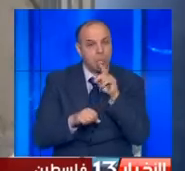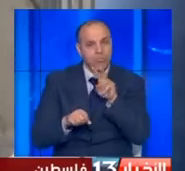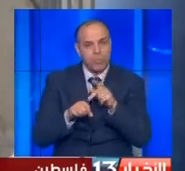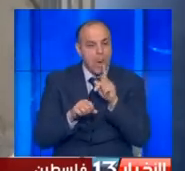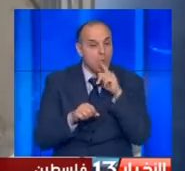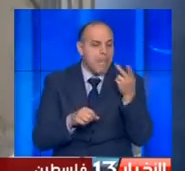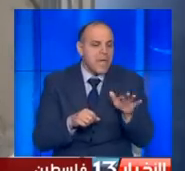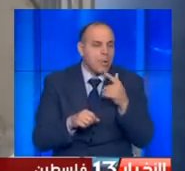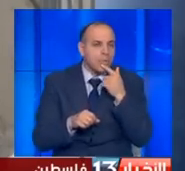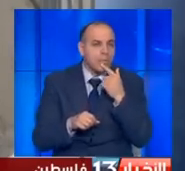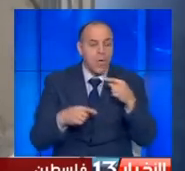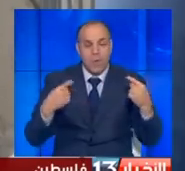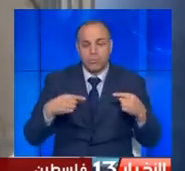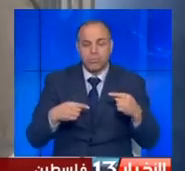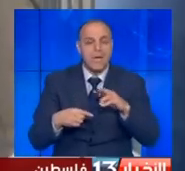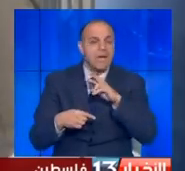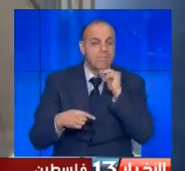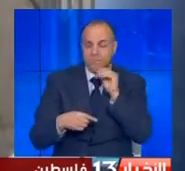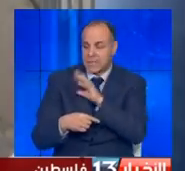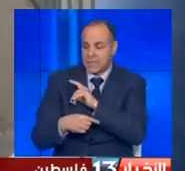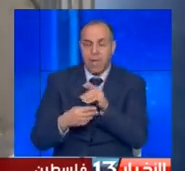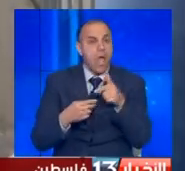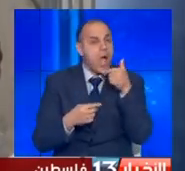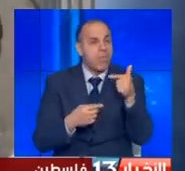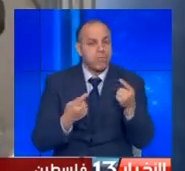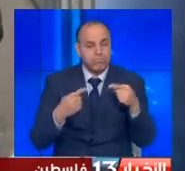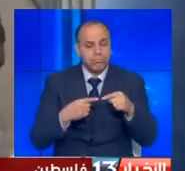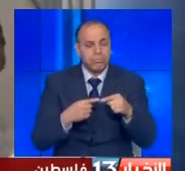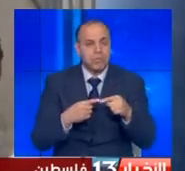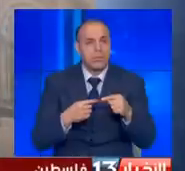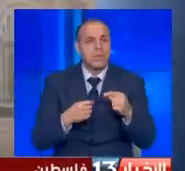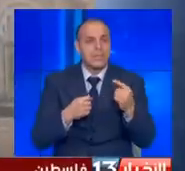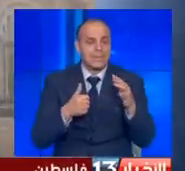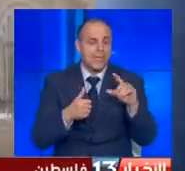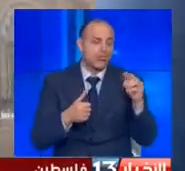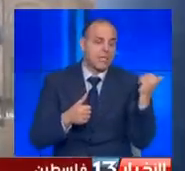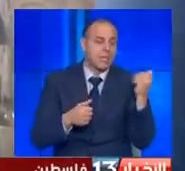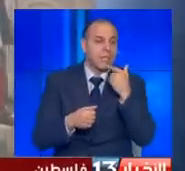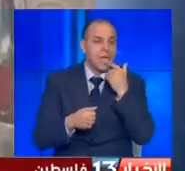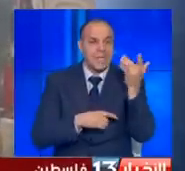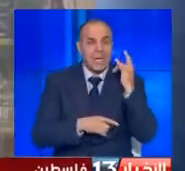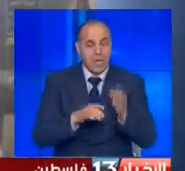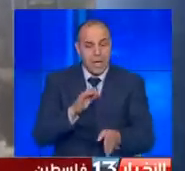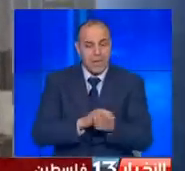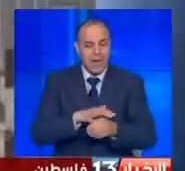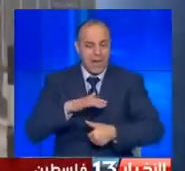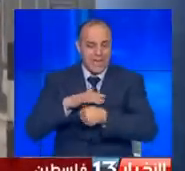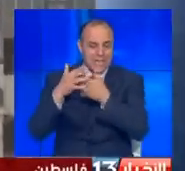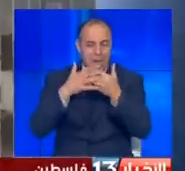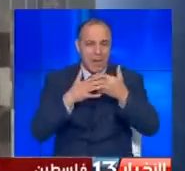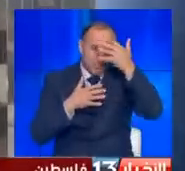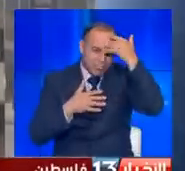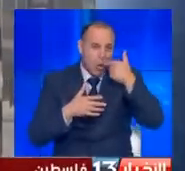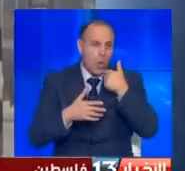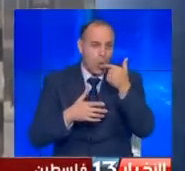المواجهه الفلسطينيه الاسرائيليه ما فتئت تشتد منذ السادس من الشهر الجاري تاريخ اعلان الرئيس الامريكي دونالد